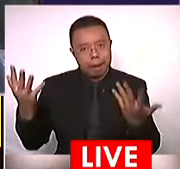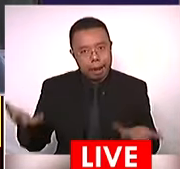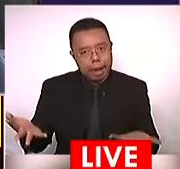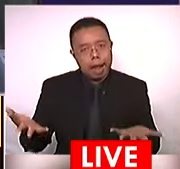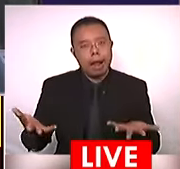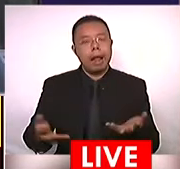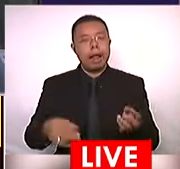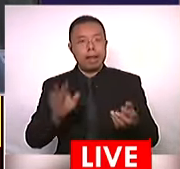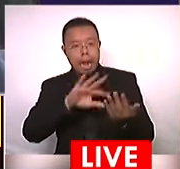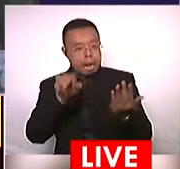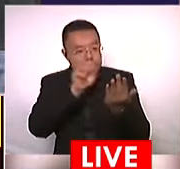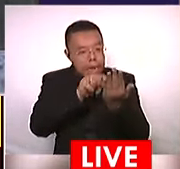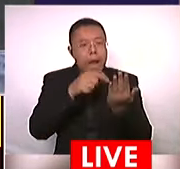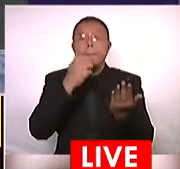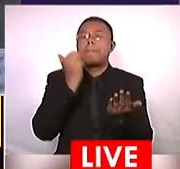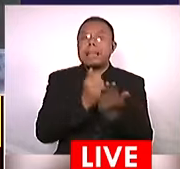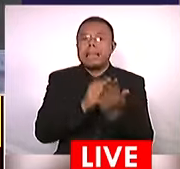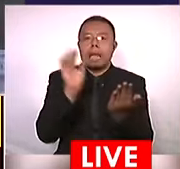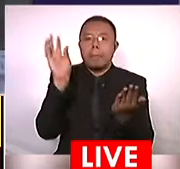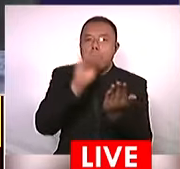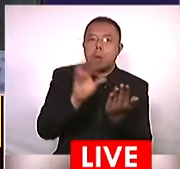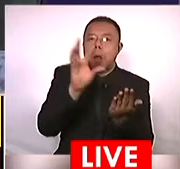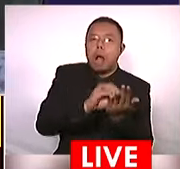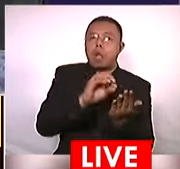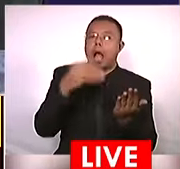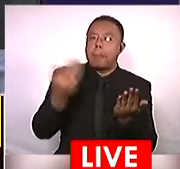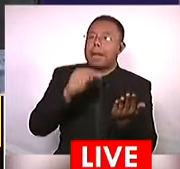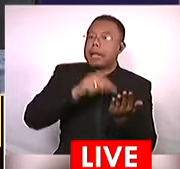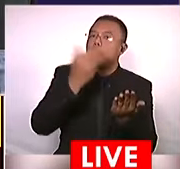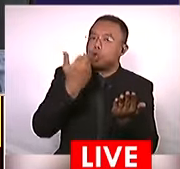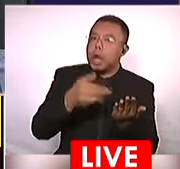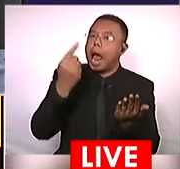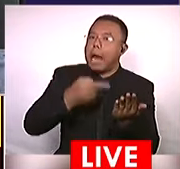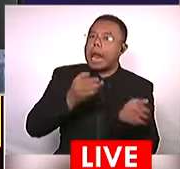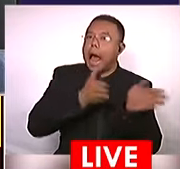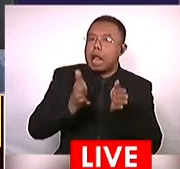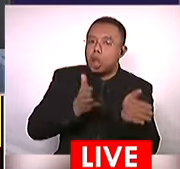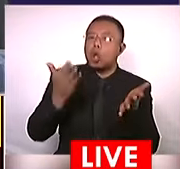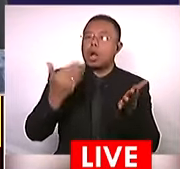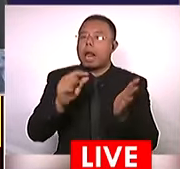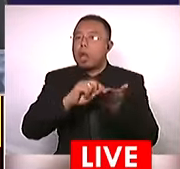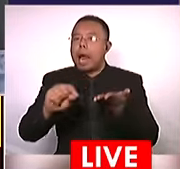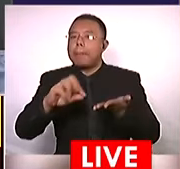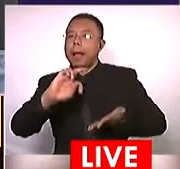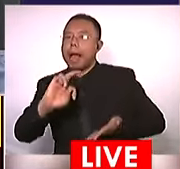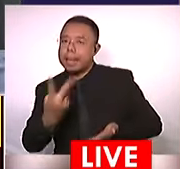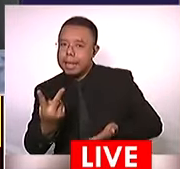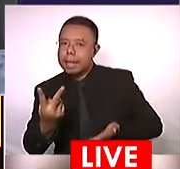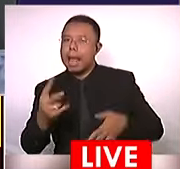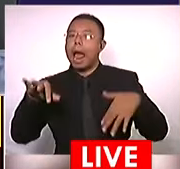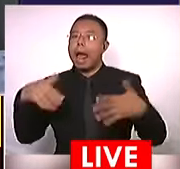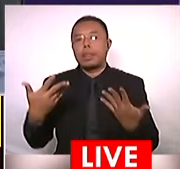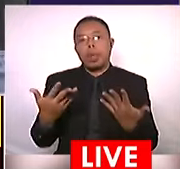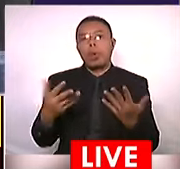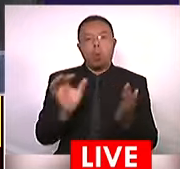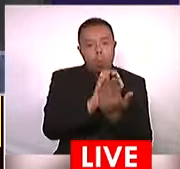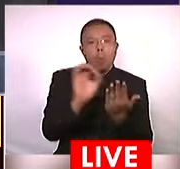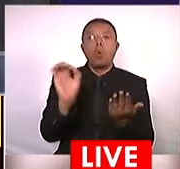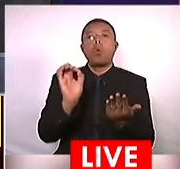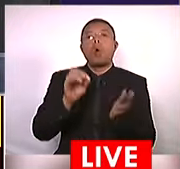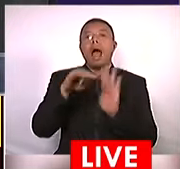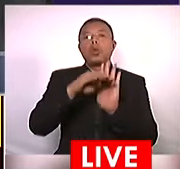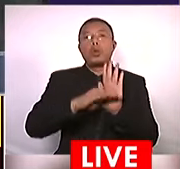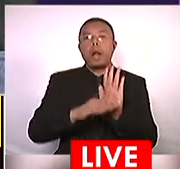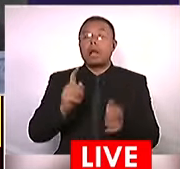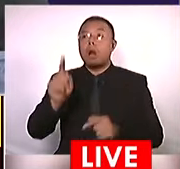sebenarnya materi-materi yang diperlukan untuk itu apakah ini sudah ada yang ngatur cuma namanya berbeda atau tidak Nah itu